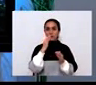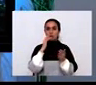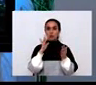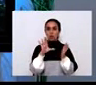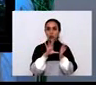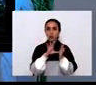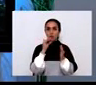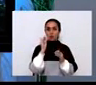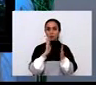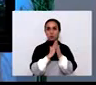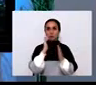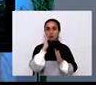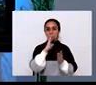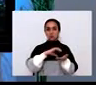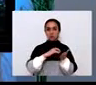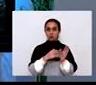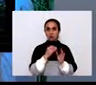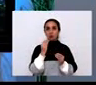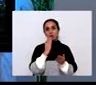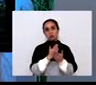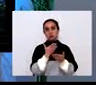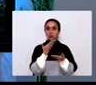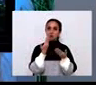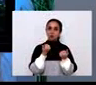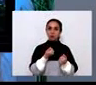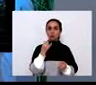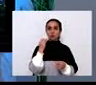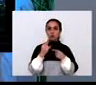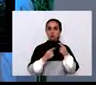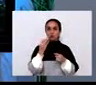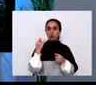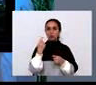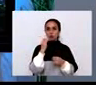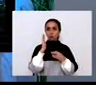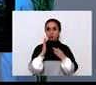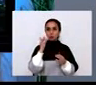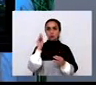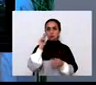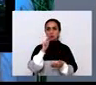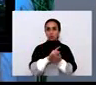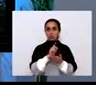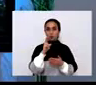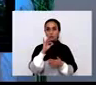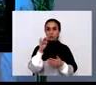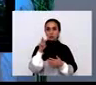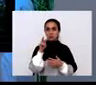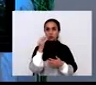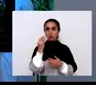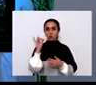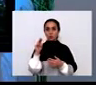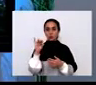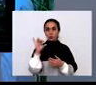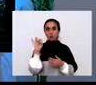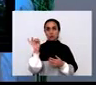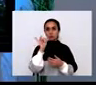библиотеках. Есть, а если нет? На следующей неделе будут занятия по литературе и по